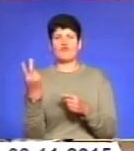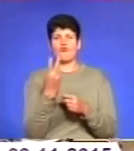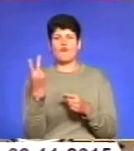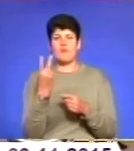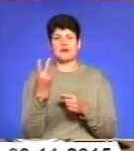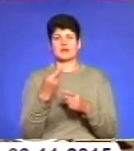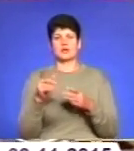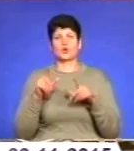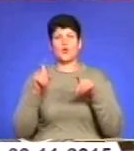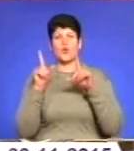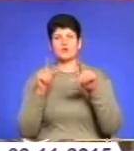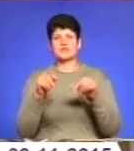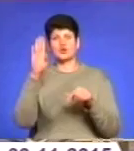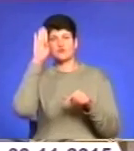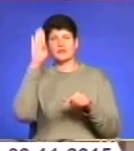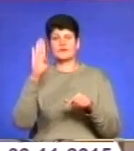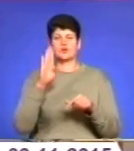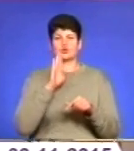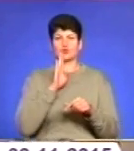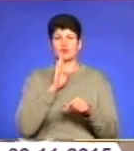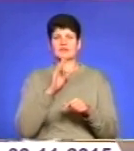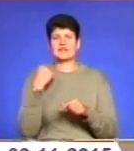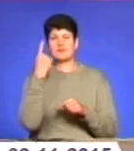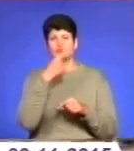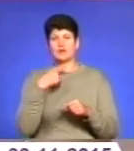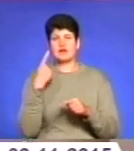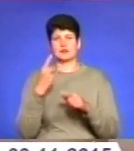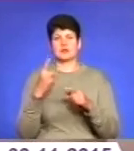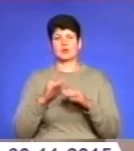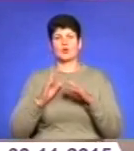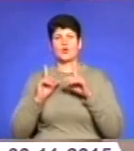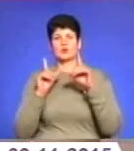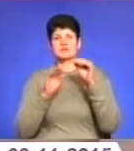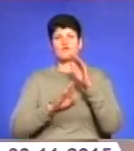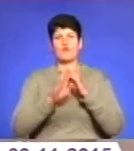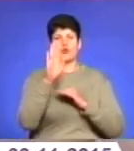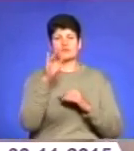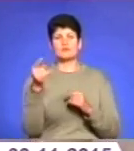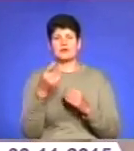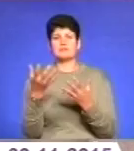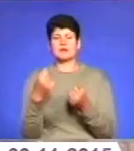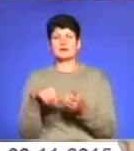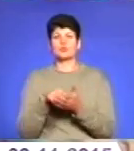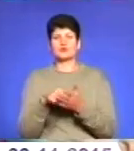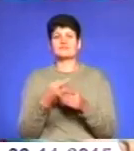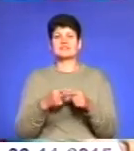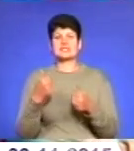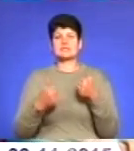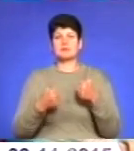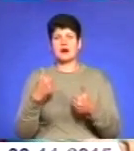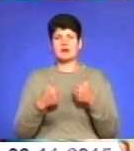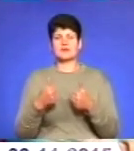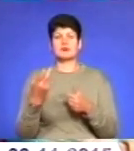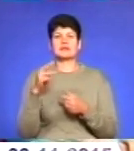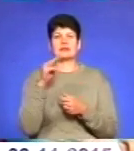і жінок та чемпіонатом України в індивідуальній гонці вгору. Серед тернополян, які взяли участь у цих змаганнях у парній гонці,